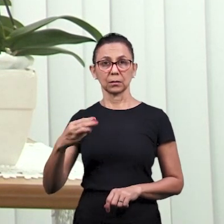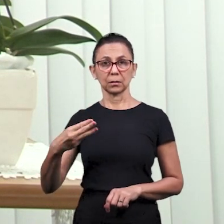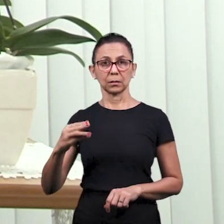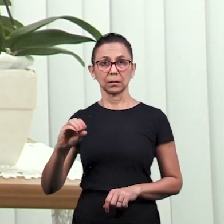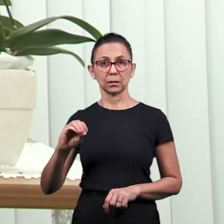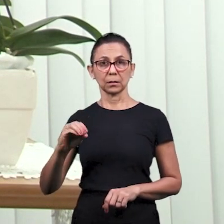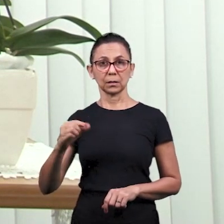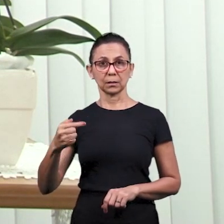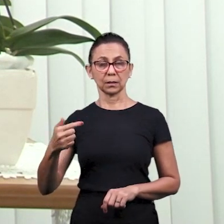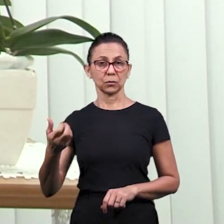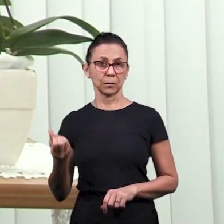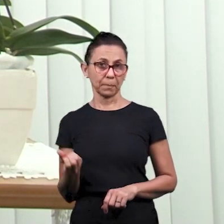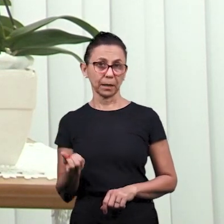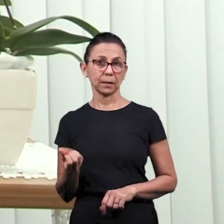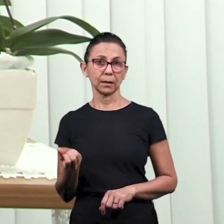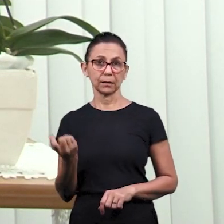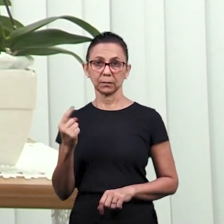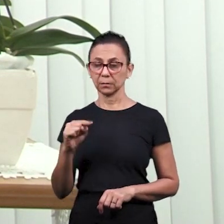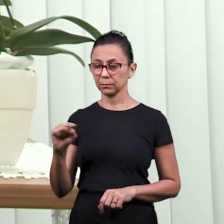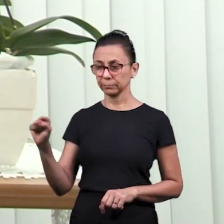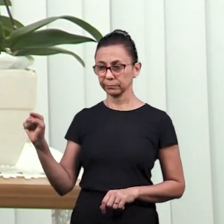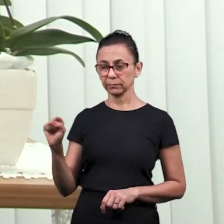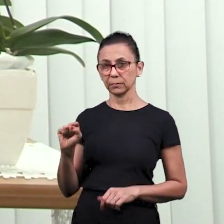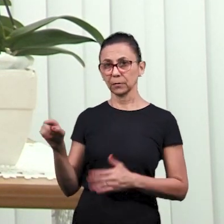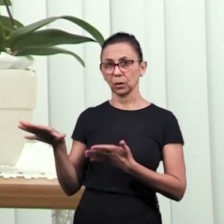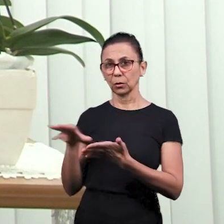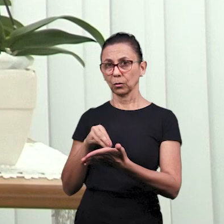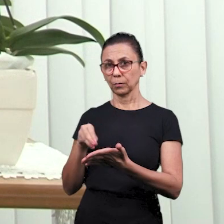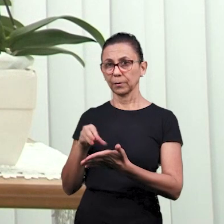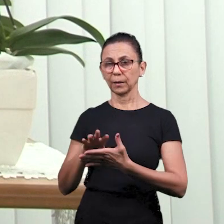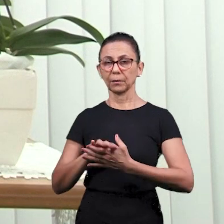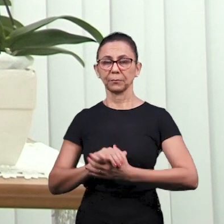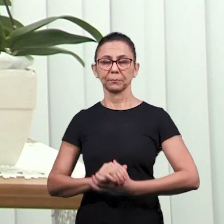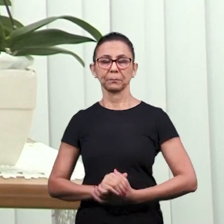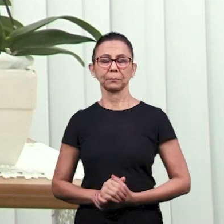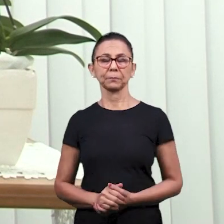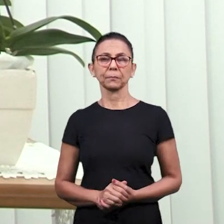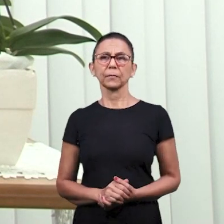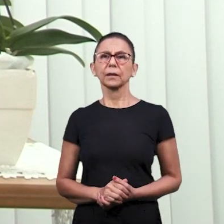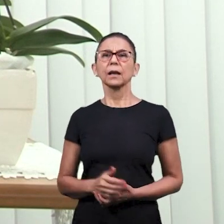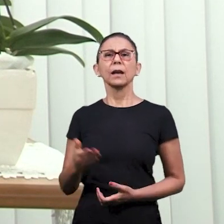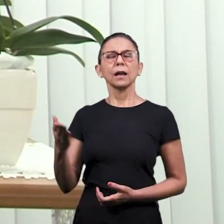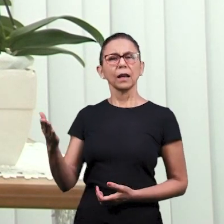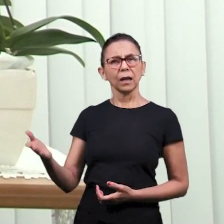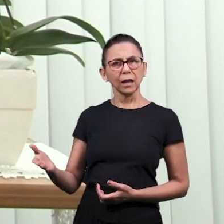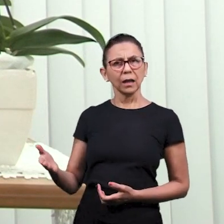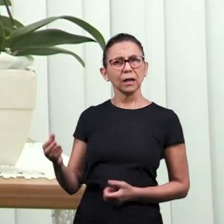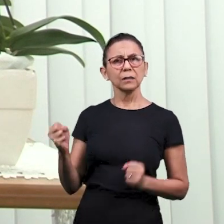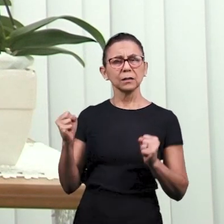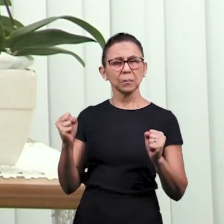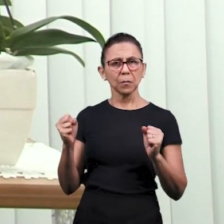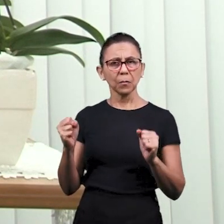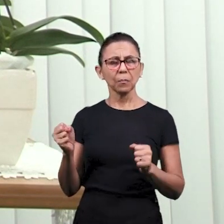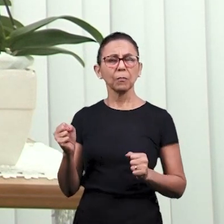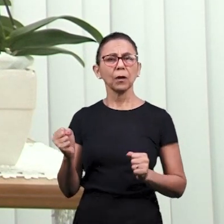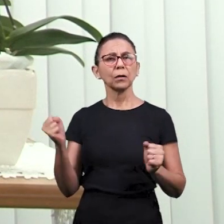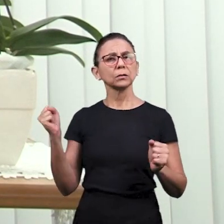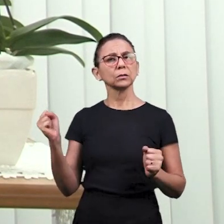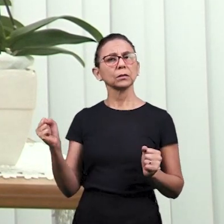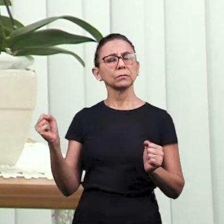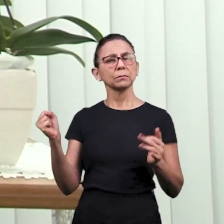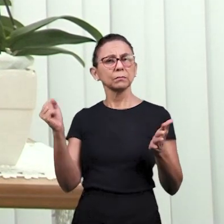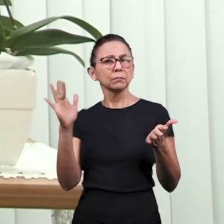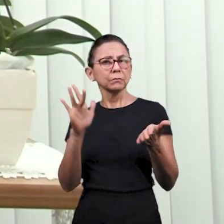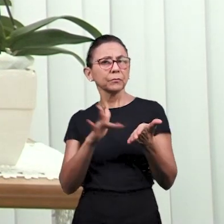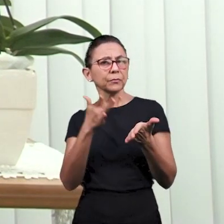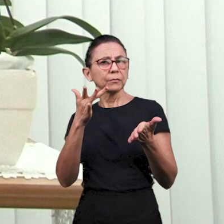территории Бразилии. Для всех, кто проживает на территории Бразилии, есть номер телефона, по которым вы можете позвонить в любое время